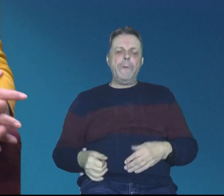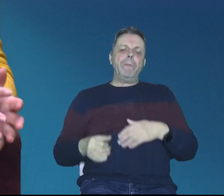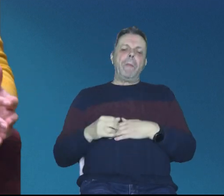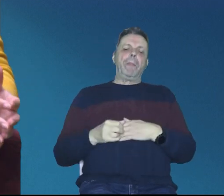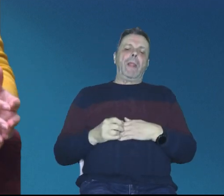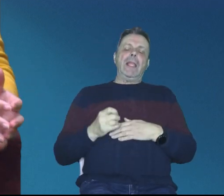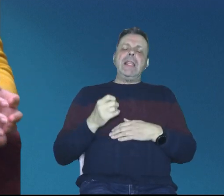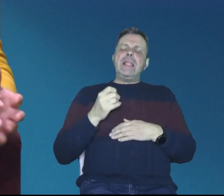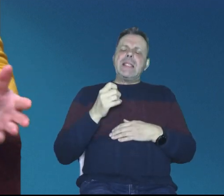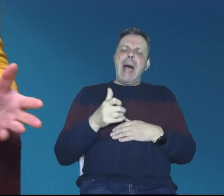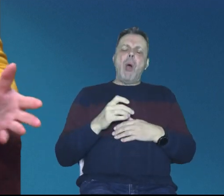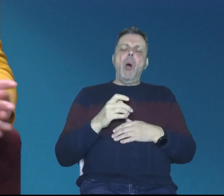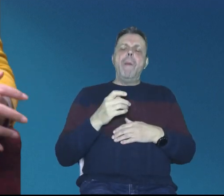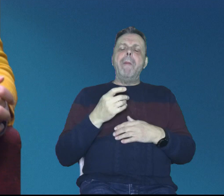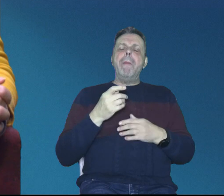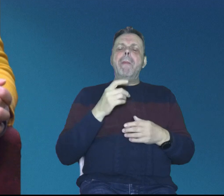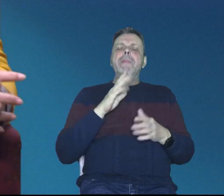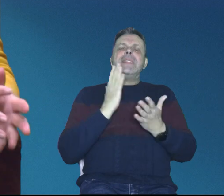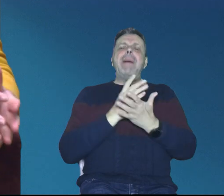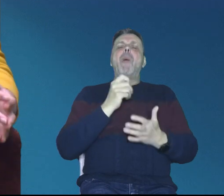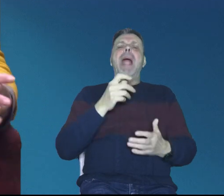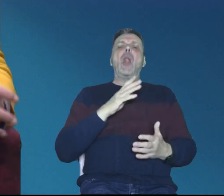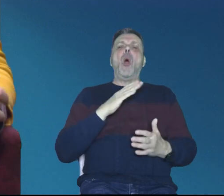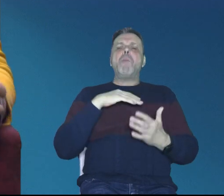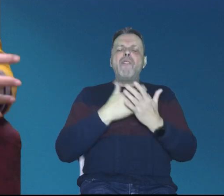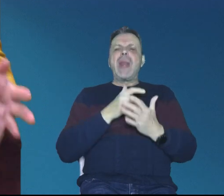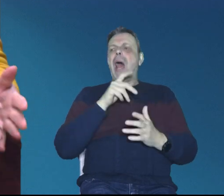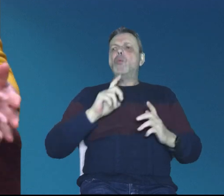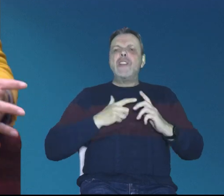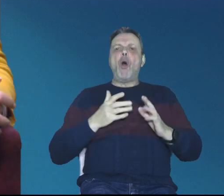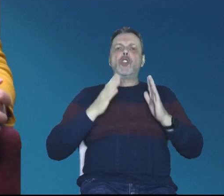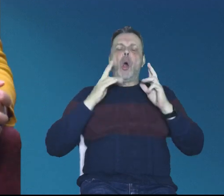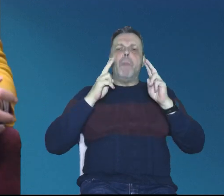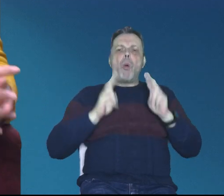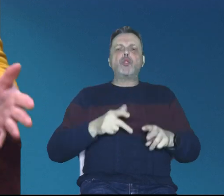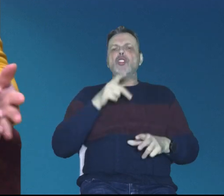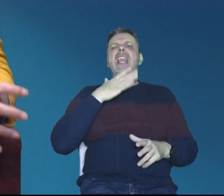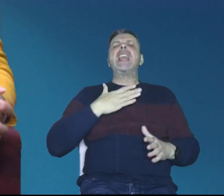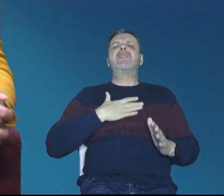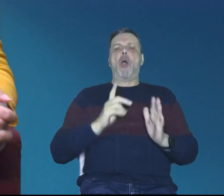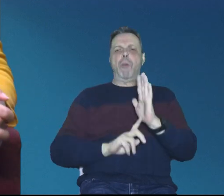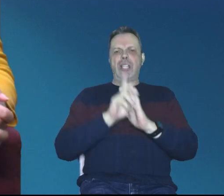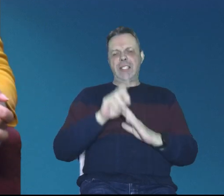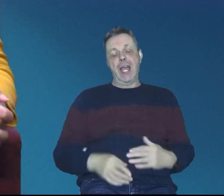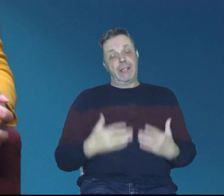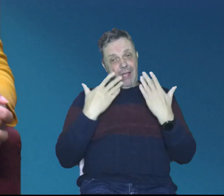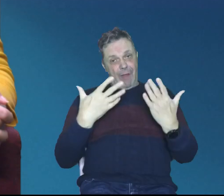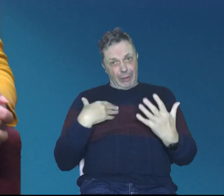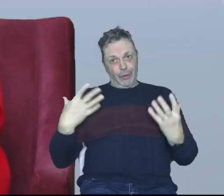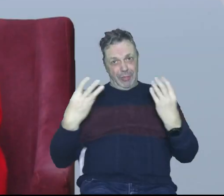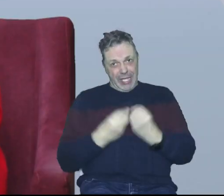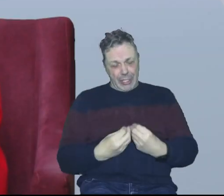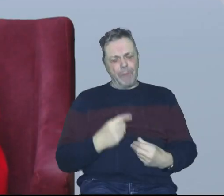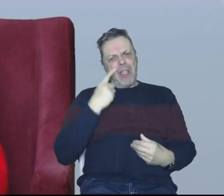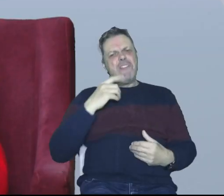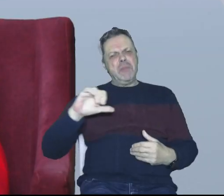65, malo povjerenja u život, u mogućnosti, u svoj potencijal. Hvala vam lijepo što ste